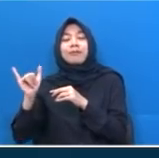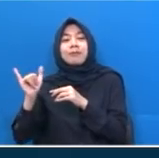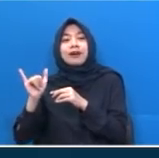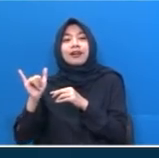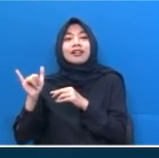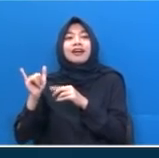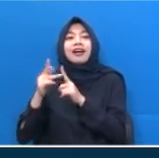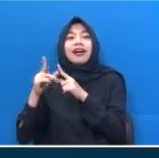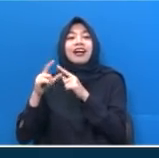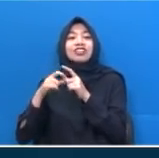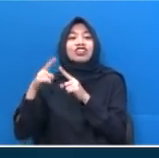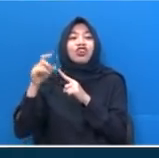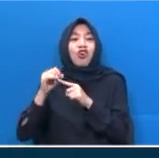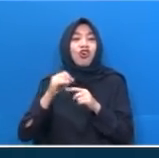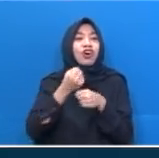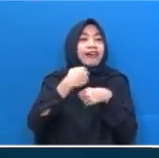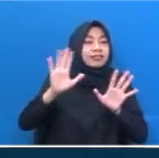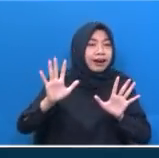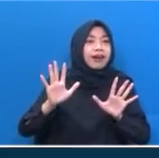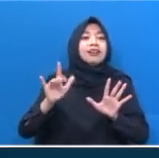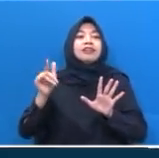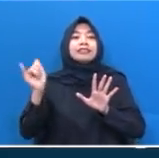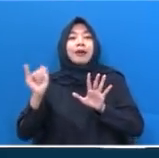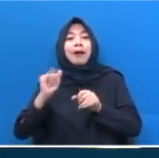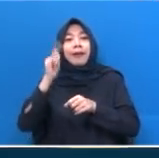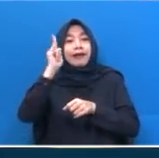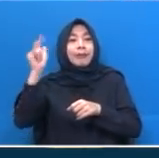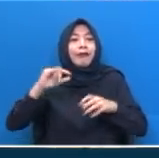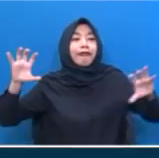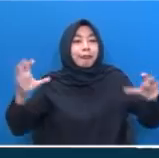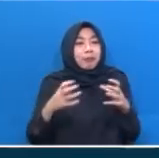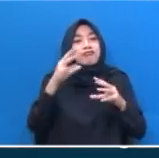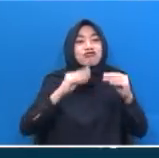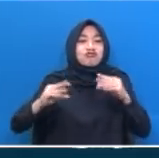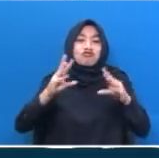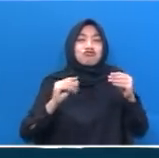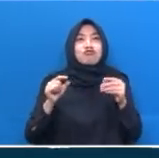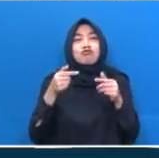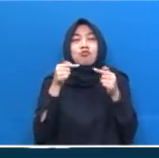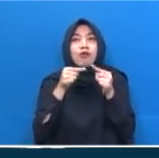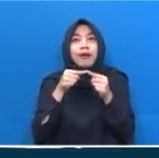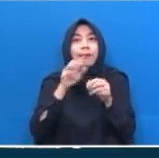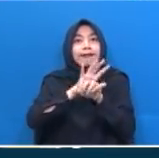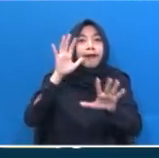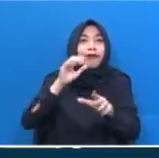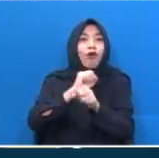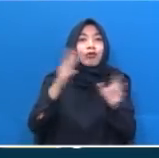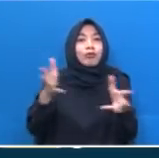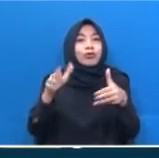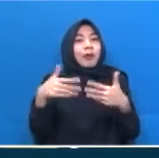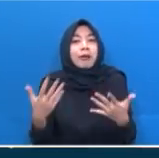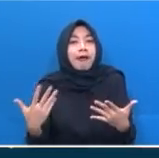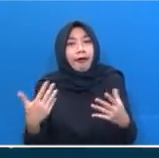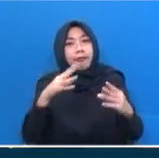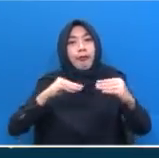PDIP Jakarta membahas beragam kerjasama partai diantaranya dalam penanganan pandemic of 19 oktob